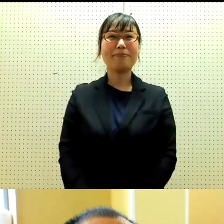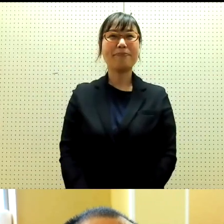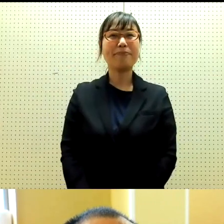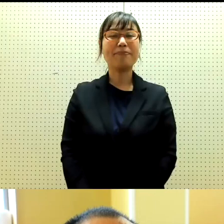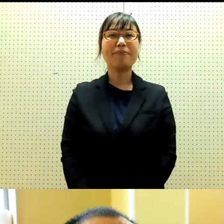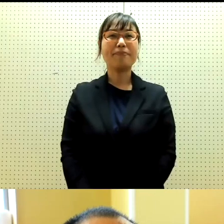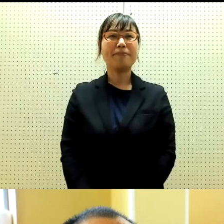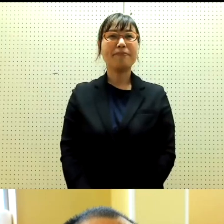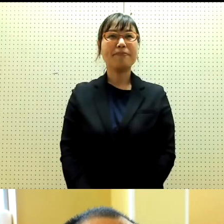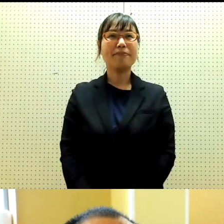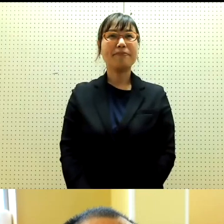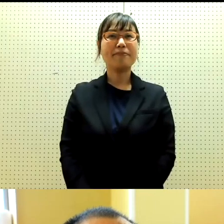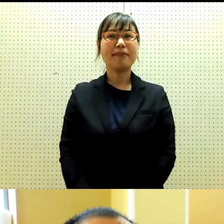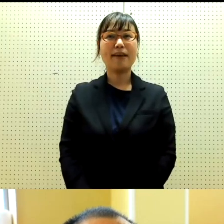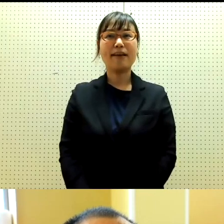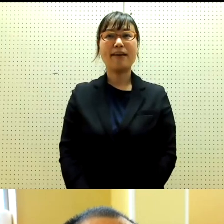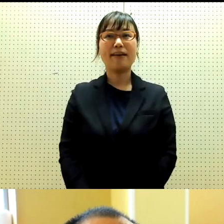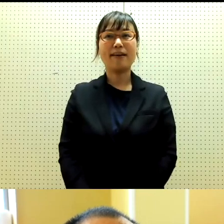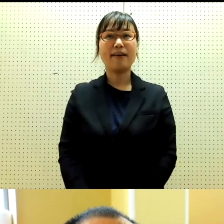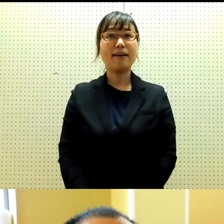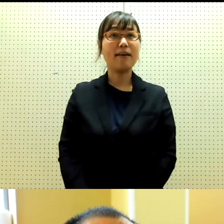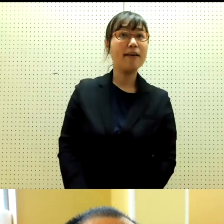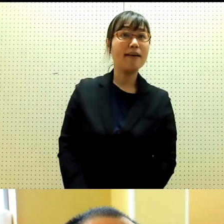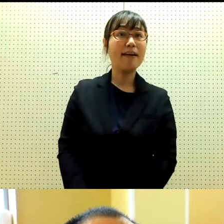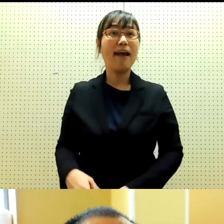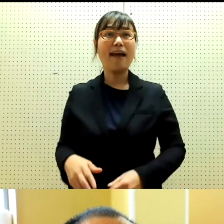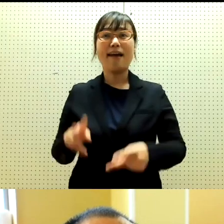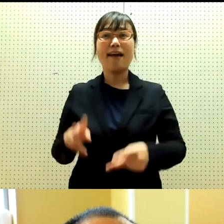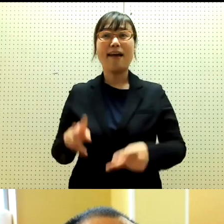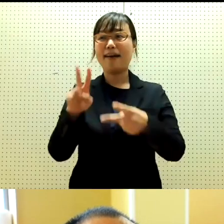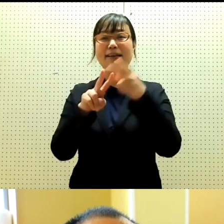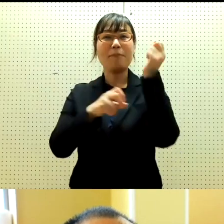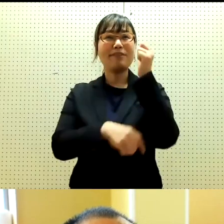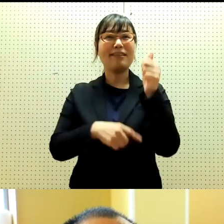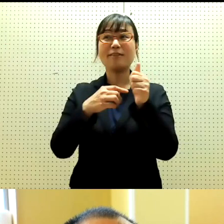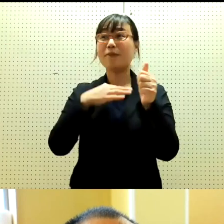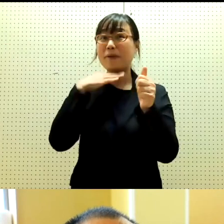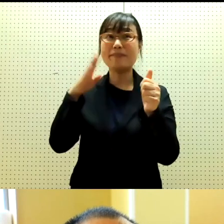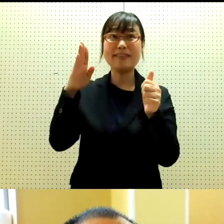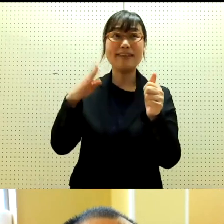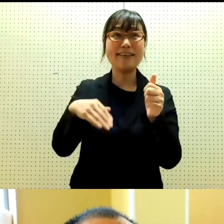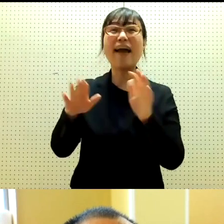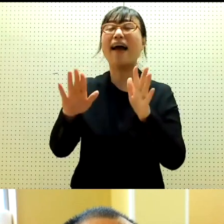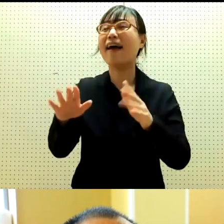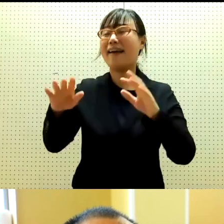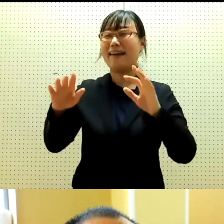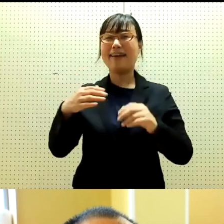い、豊福先生、 参加者のちょっとお待ちいただけますか、はい、すいません、豊福先生本当にありがとうございました